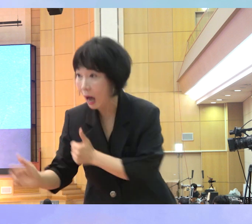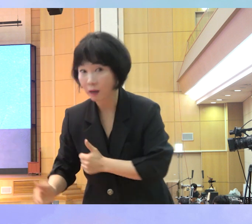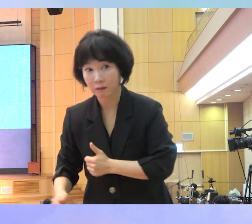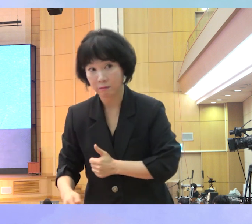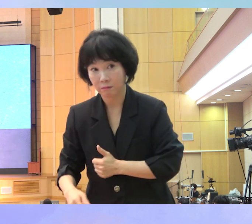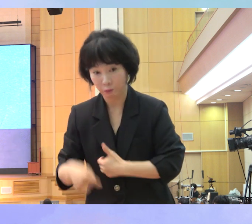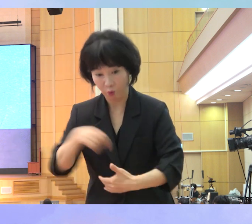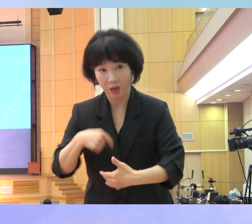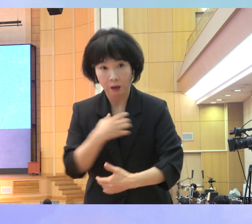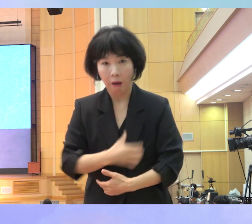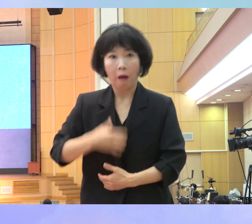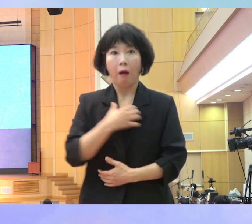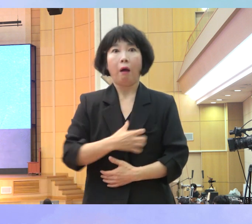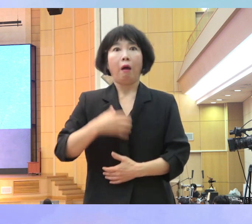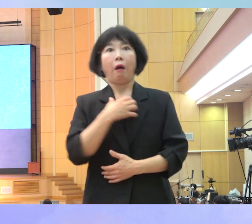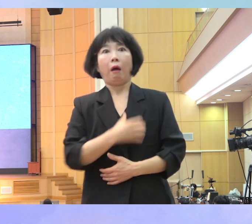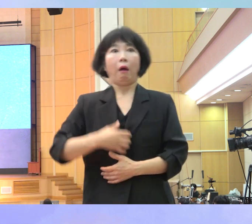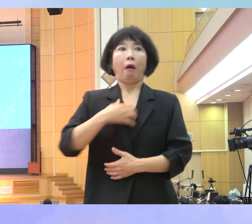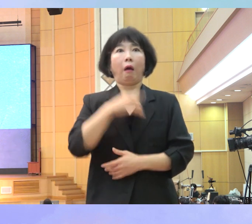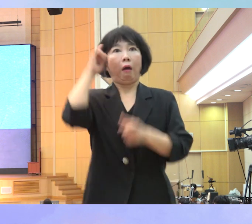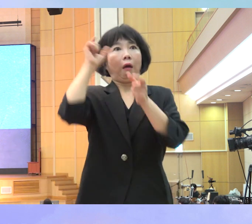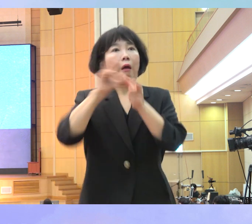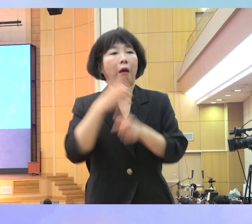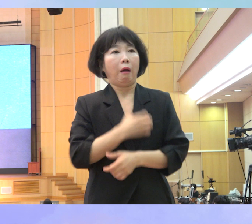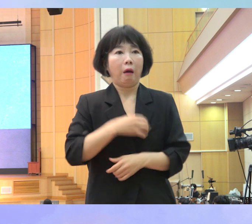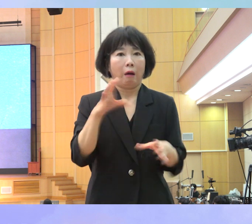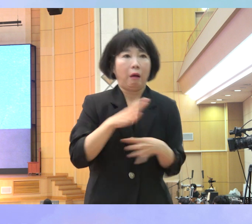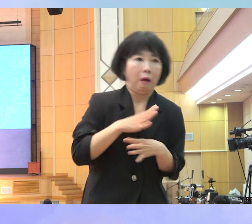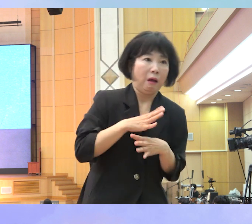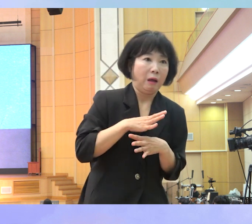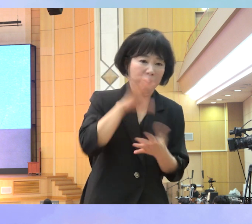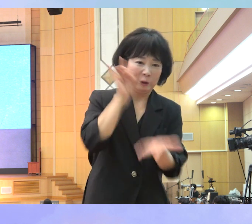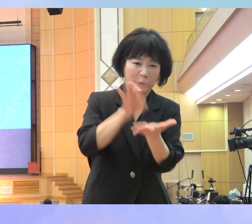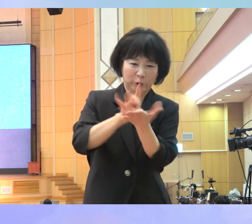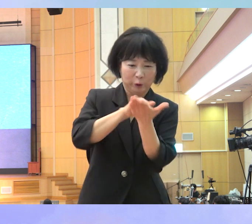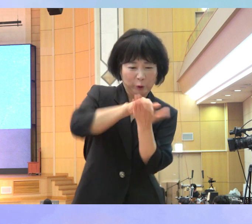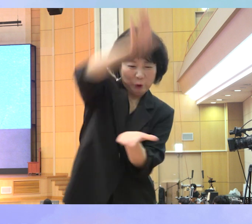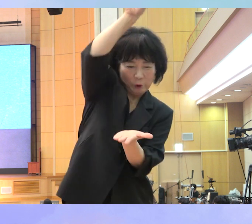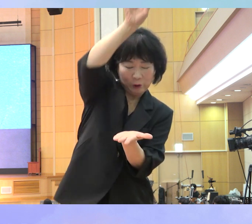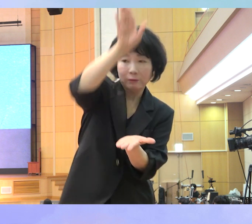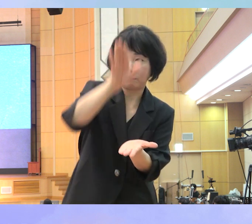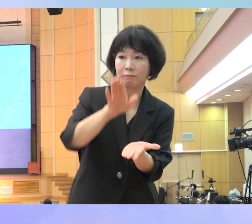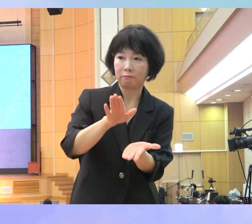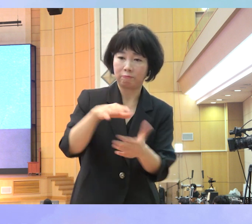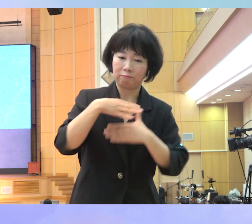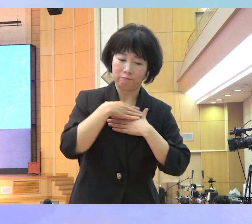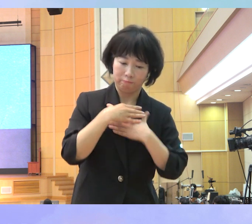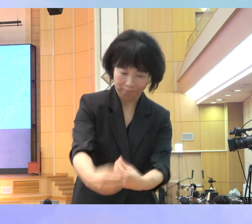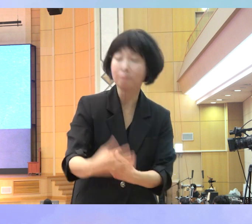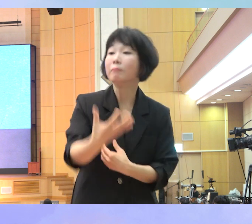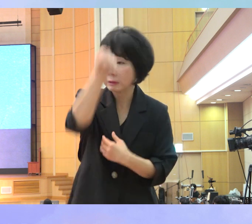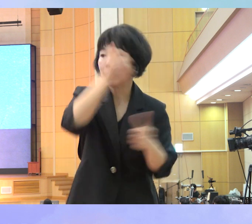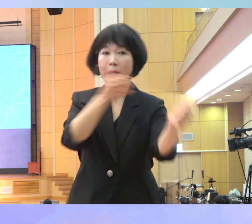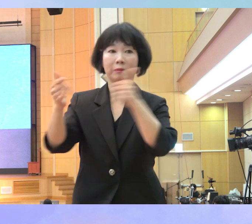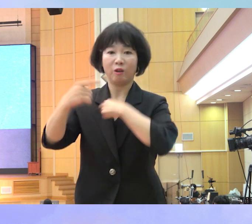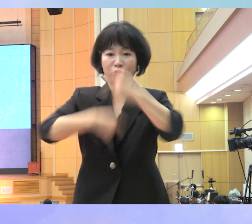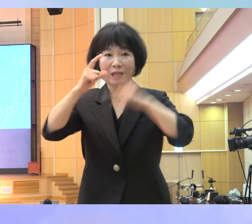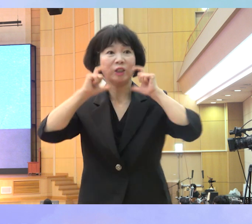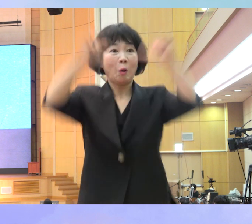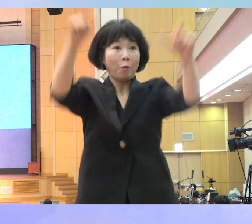할렐루야. 여러분들 지금 음성이 약간 약하신데 이따가 이제 두 번째 나와요. 선포를 해야